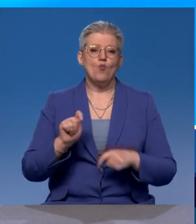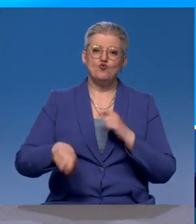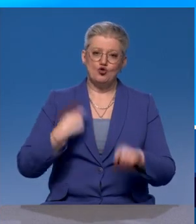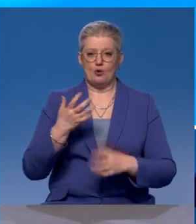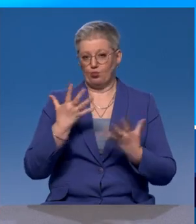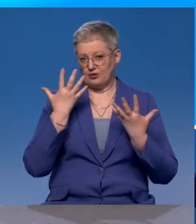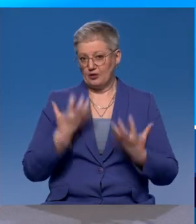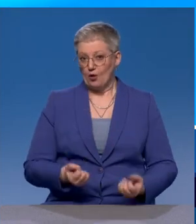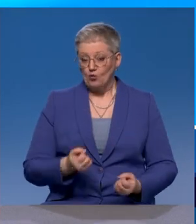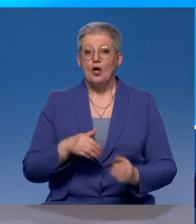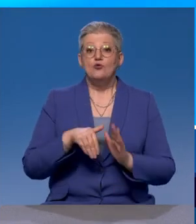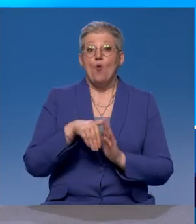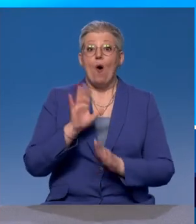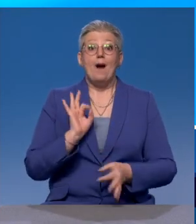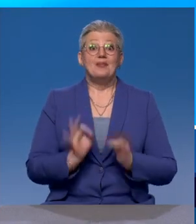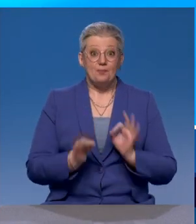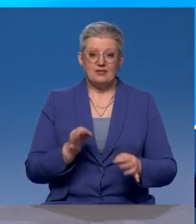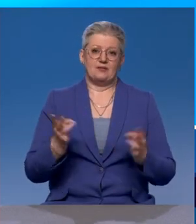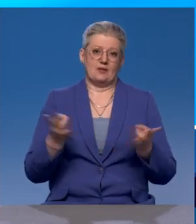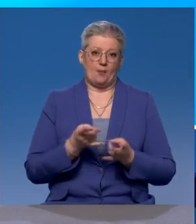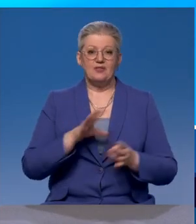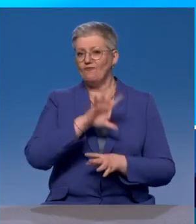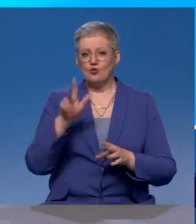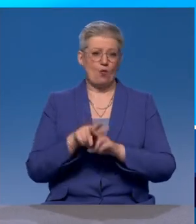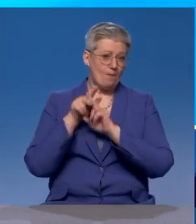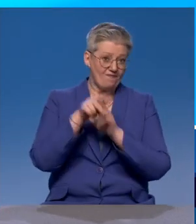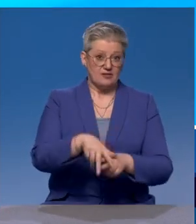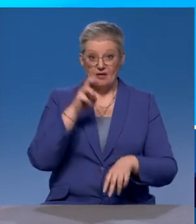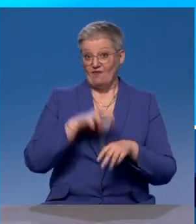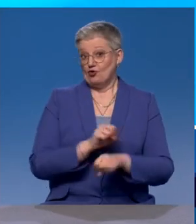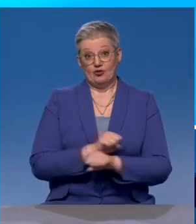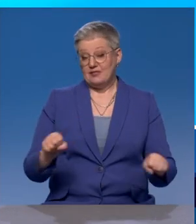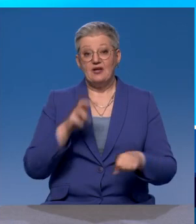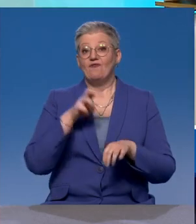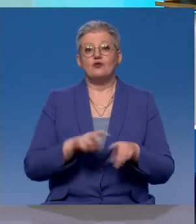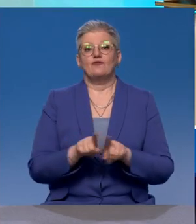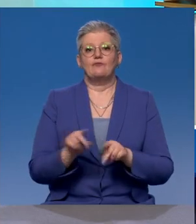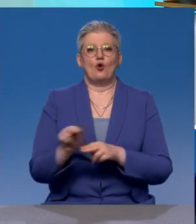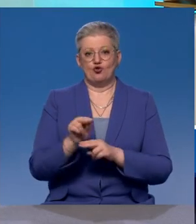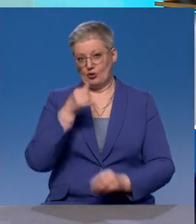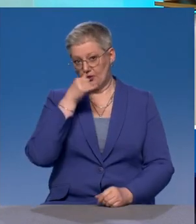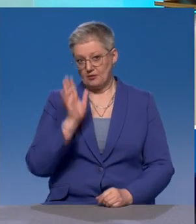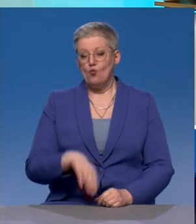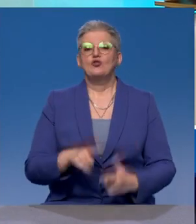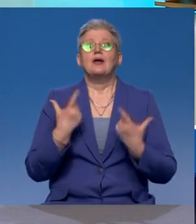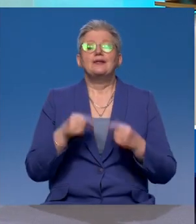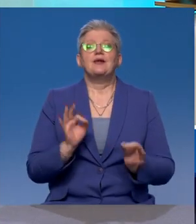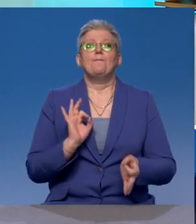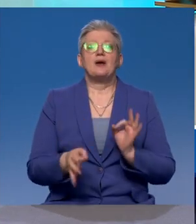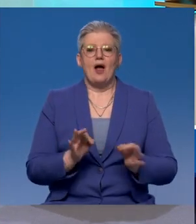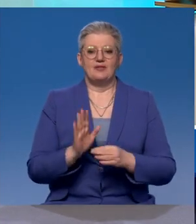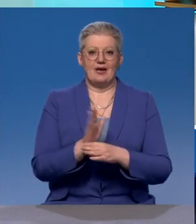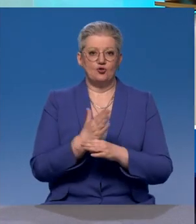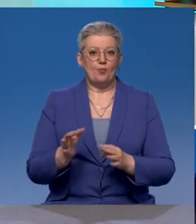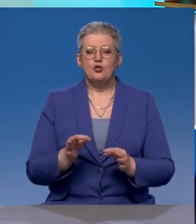менее, оптимизация тоже необходима. На врача все повесить тоже нельзя, он тогда все равно лечить не сможет. Где вот это правильное разделение? Чтобы ничего